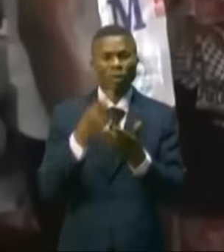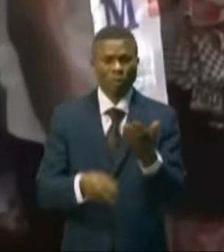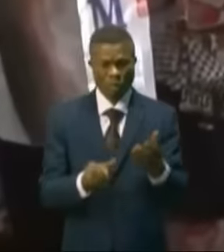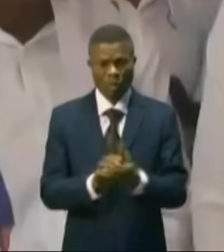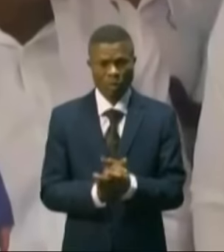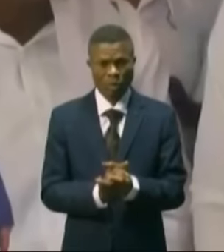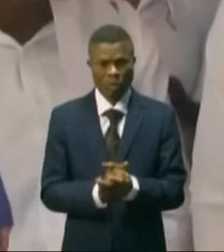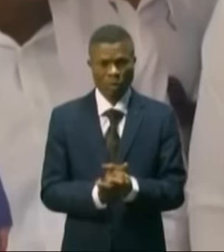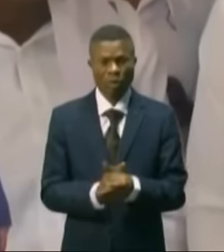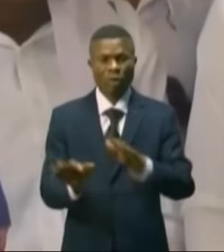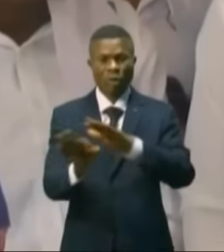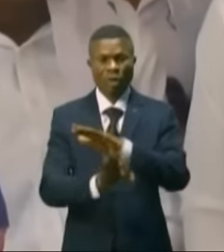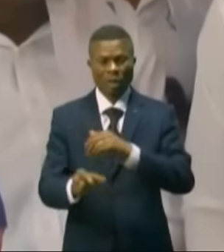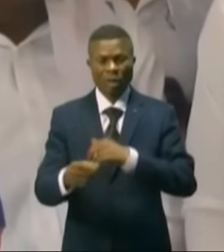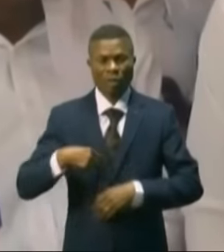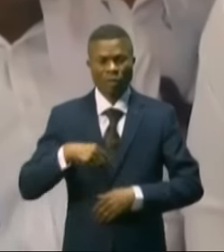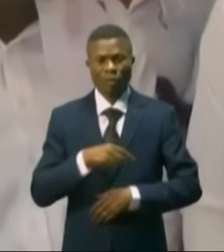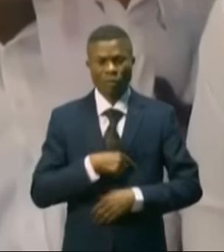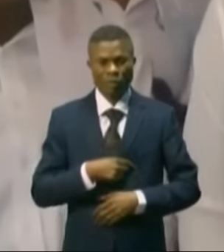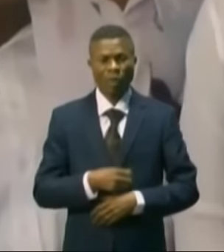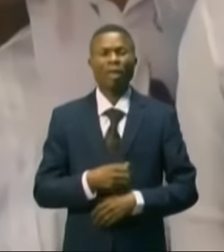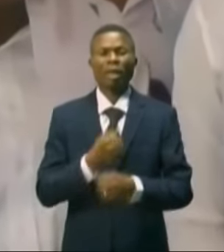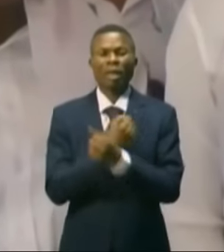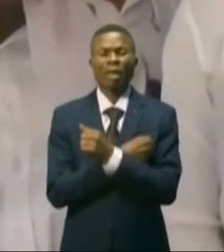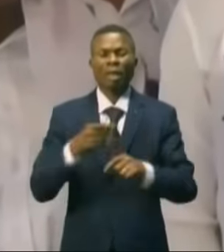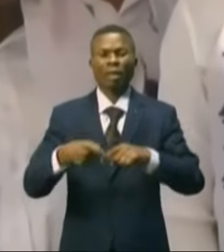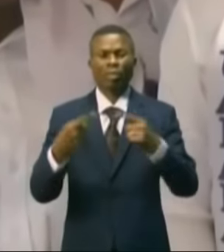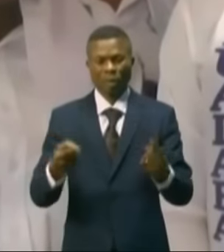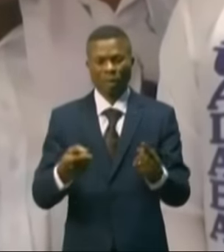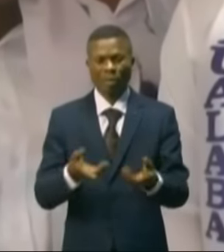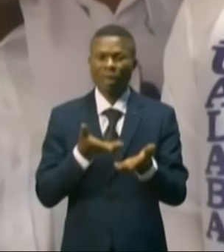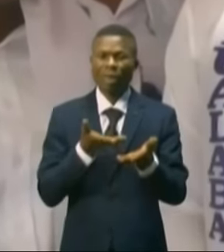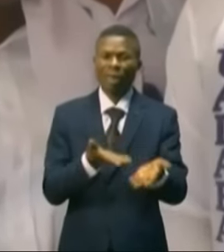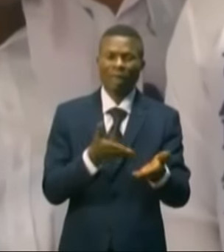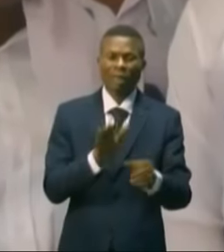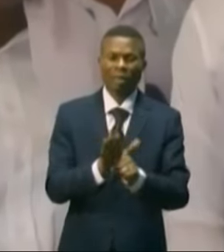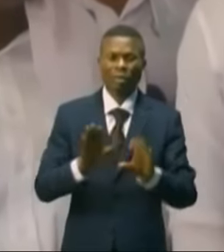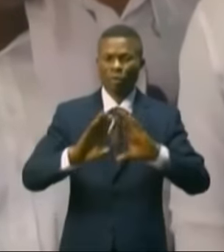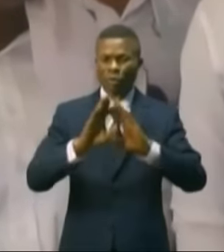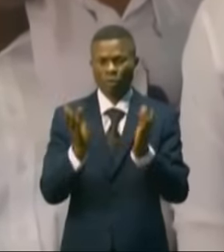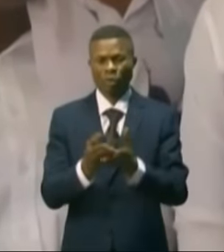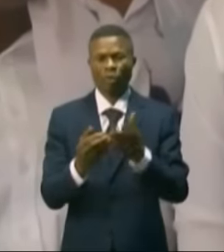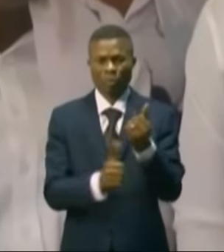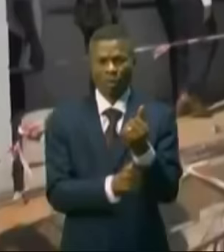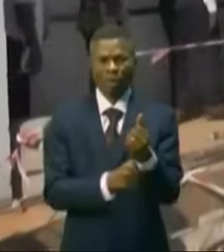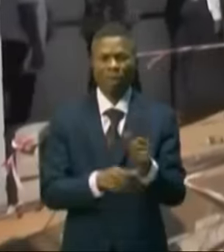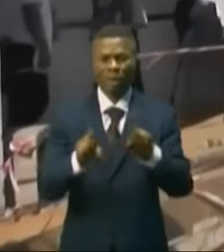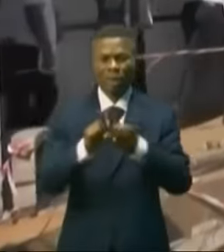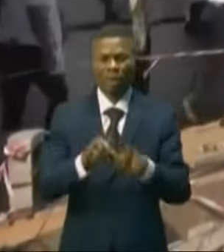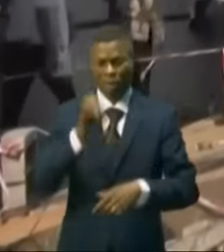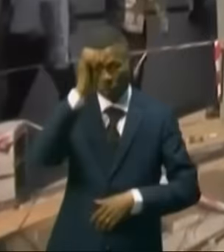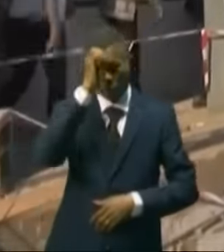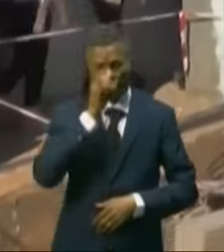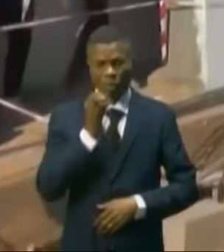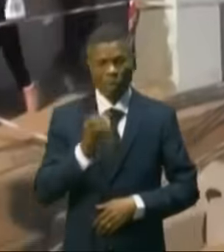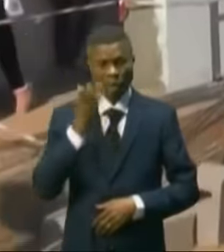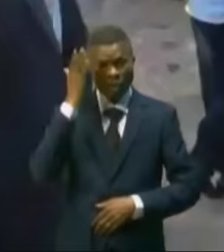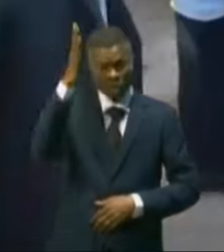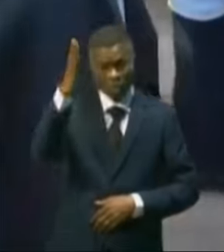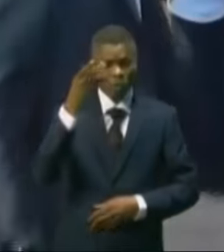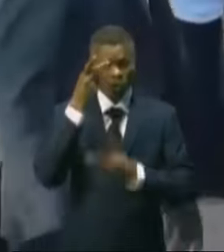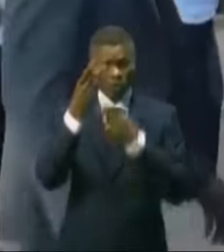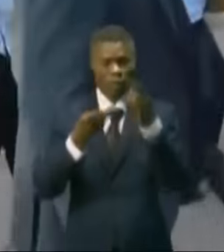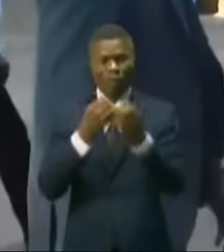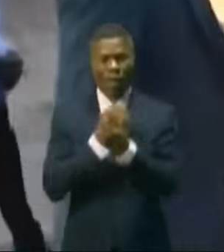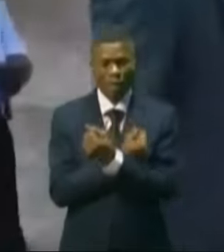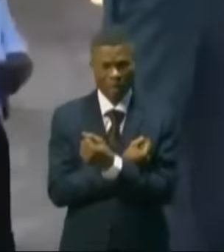notre fondation, c'est aider les démunis, aider les veuves et les orphelins. La prochaine visite de charité